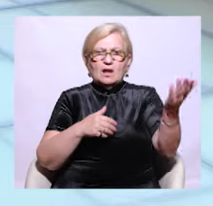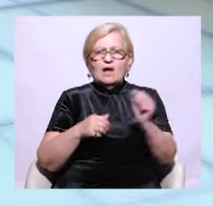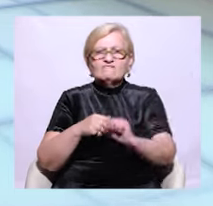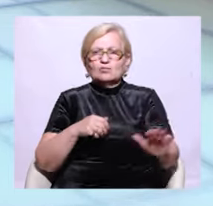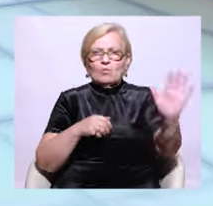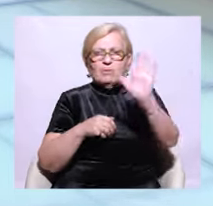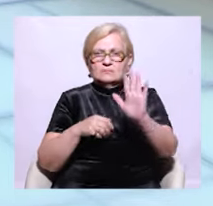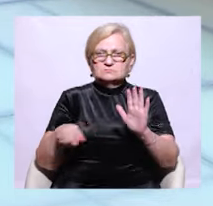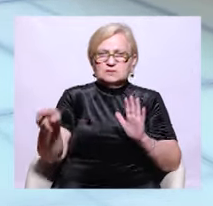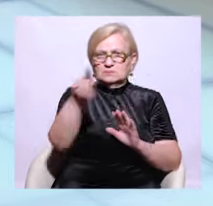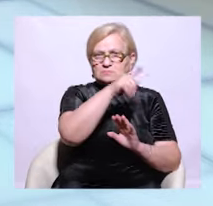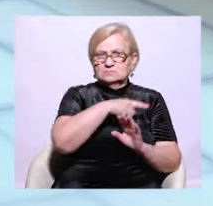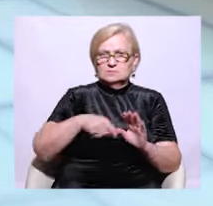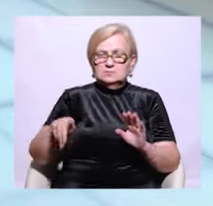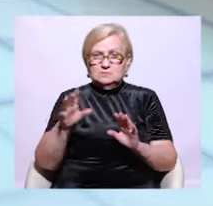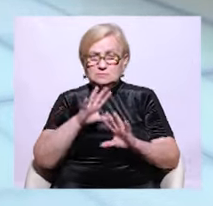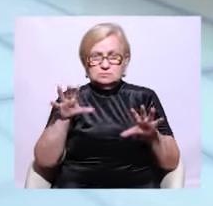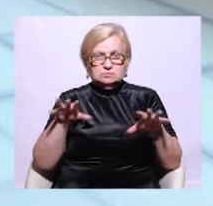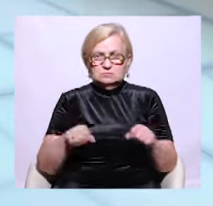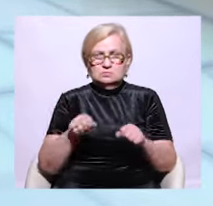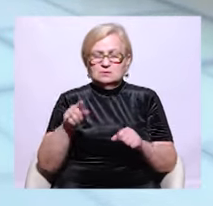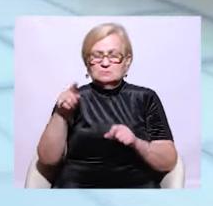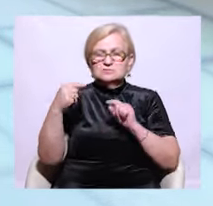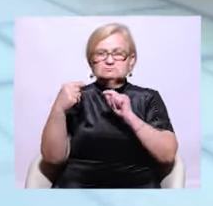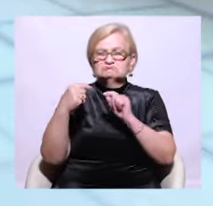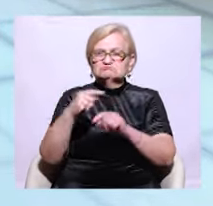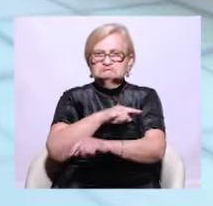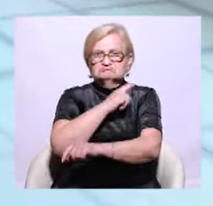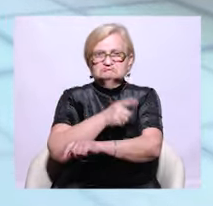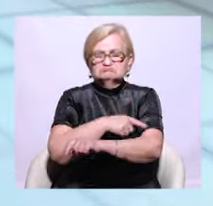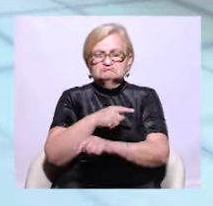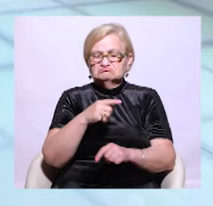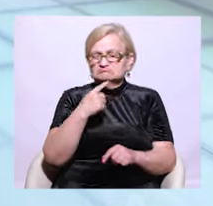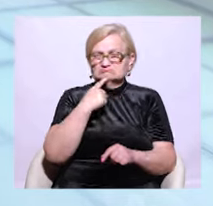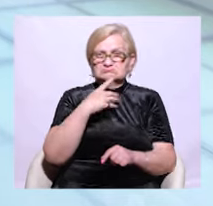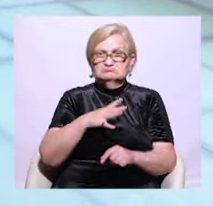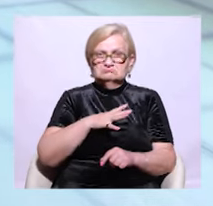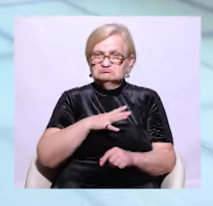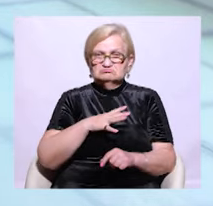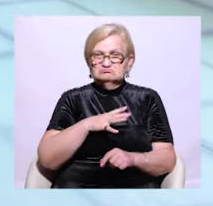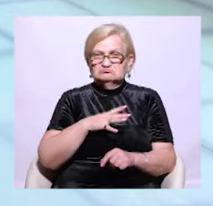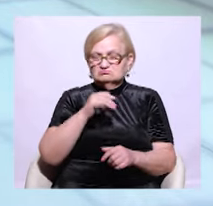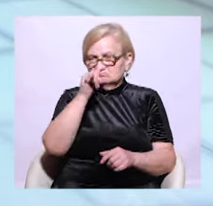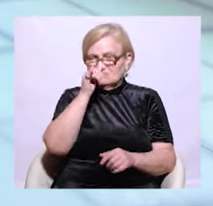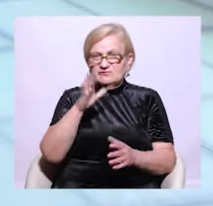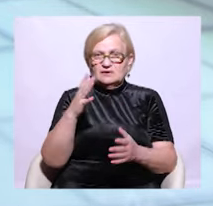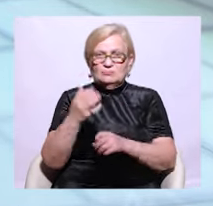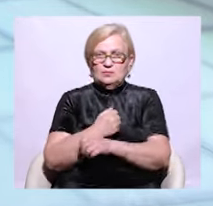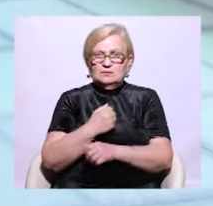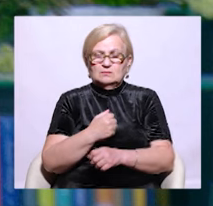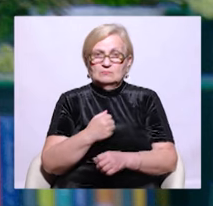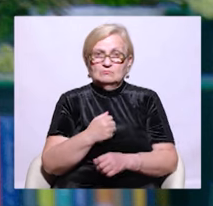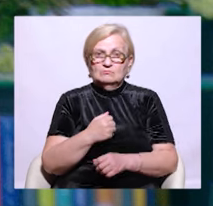ესპანეთის ჩათვლით. ამიტომ მასთან დაპირისპირება ძალიან რთული იყო და ხშირ შემთხვევაში